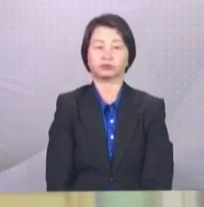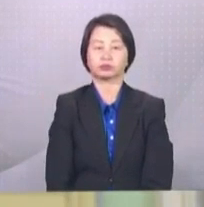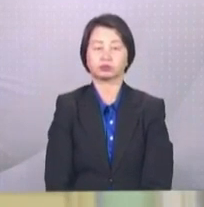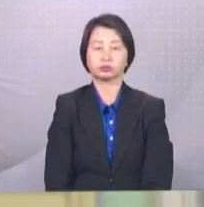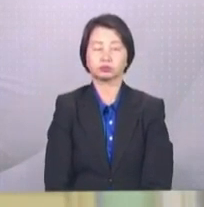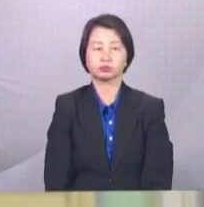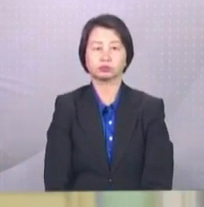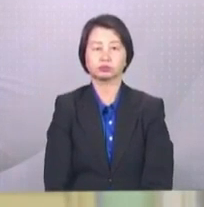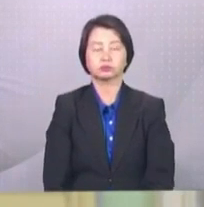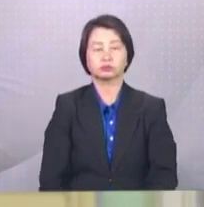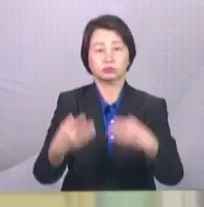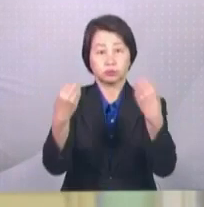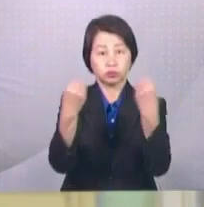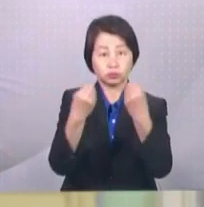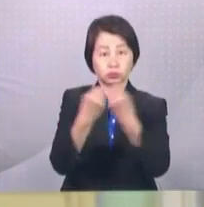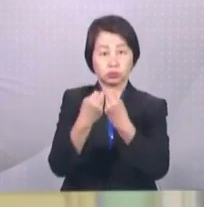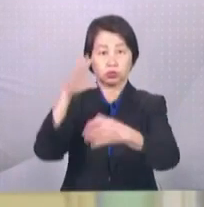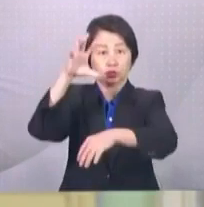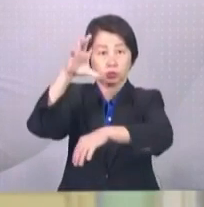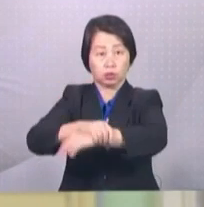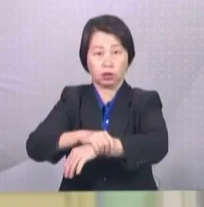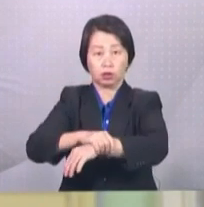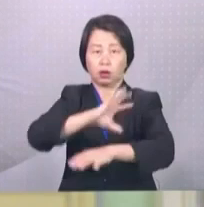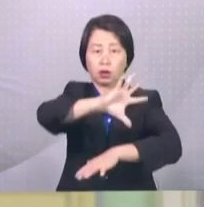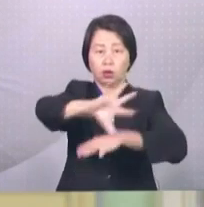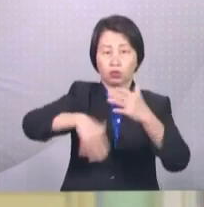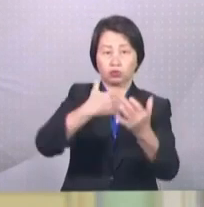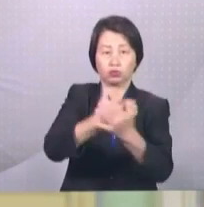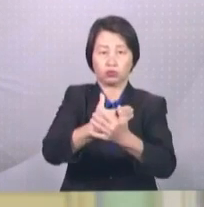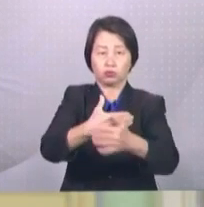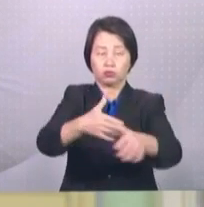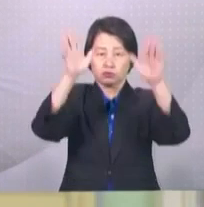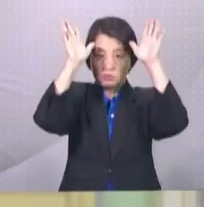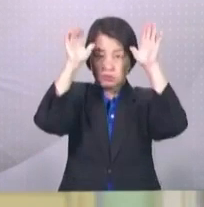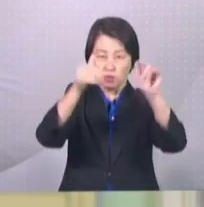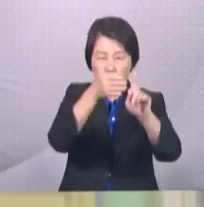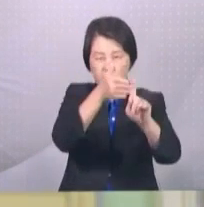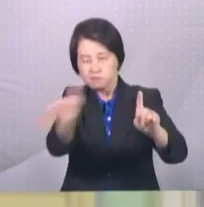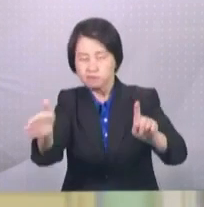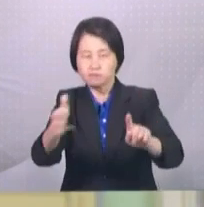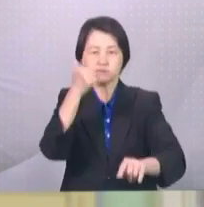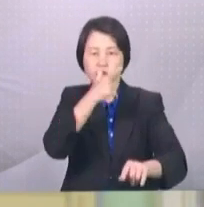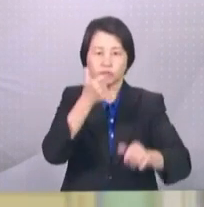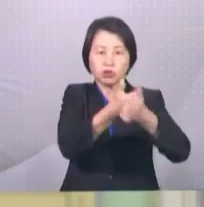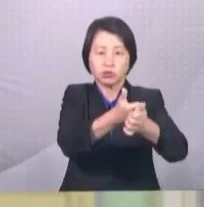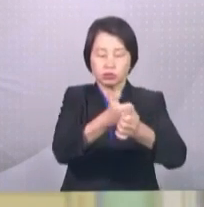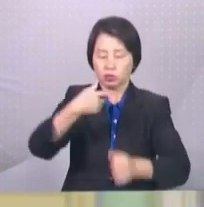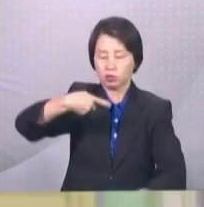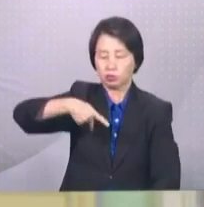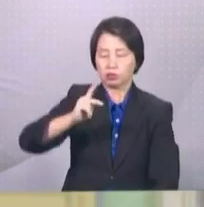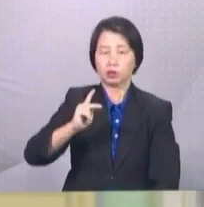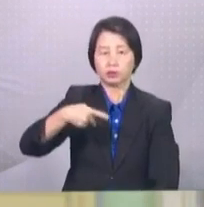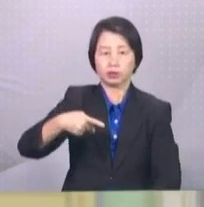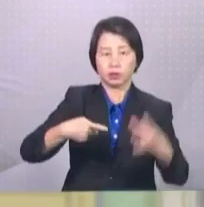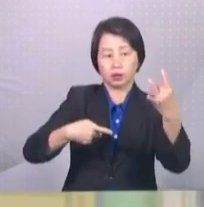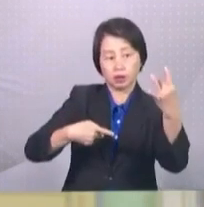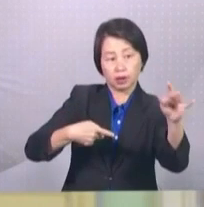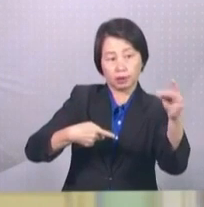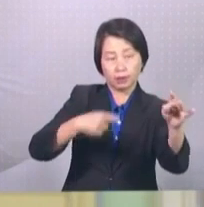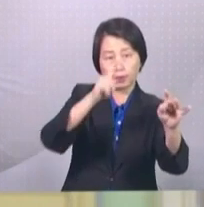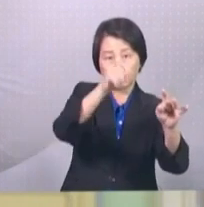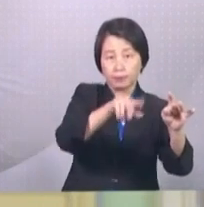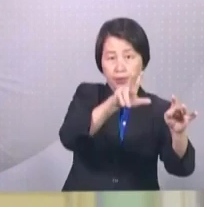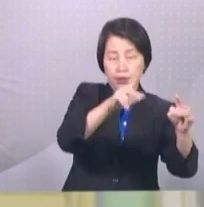dari segi jumlah tangkapan kumulatif ingkar PKP dari 18 match sehingga